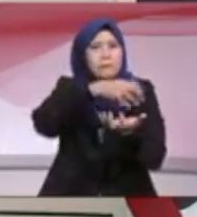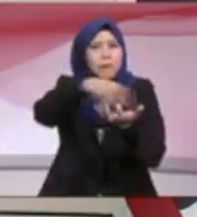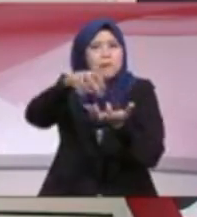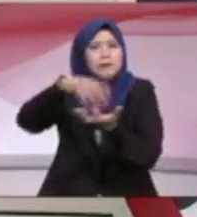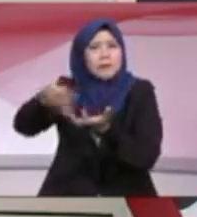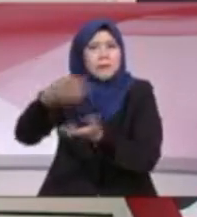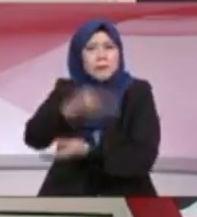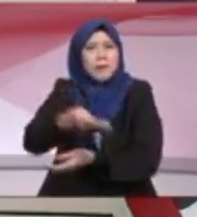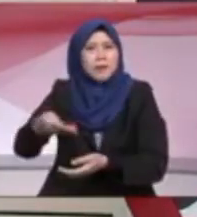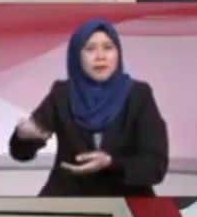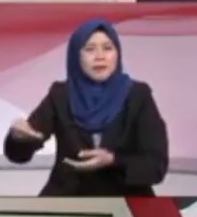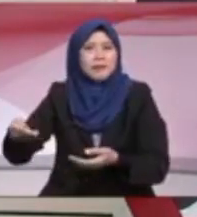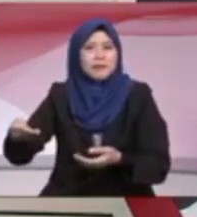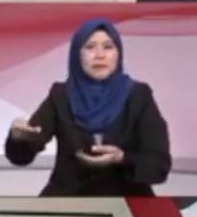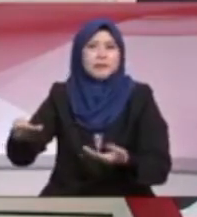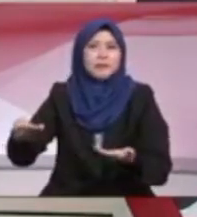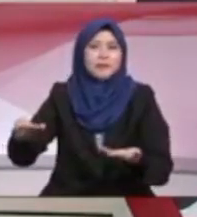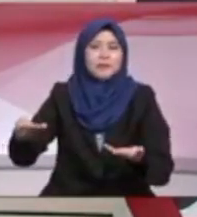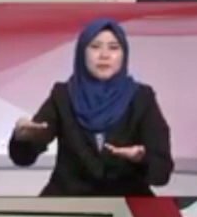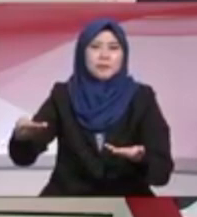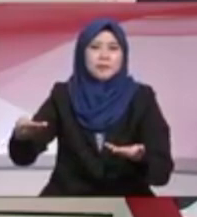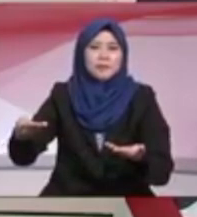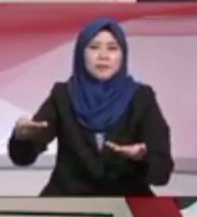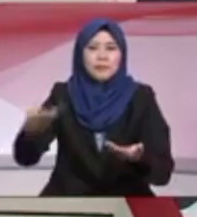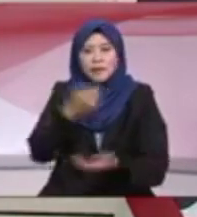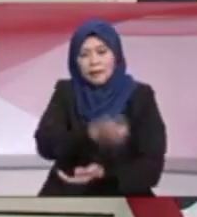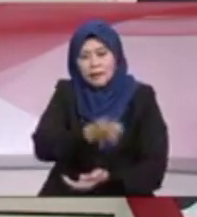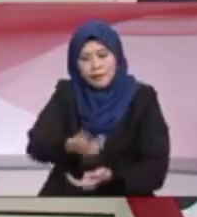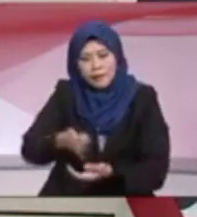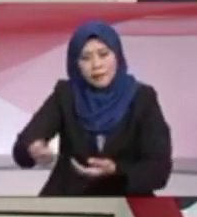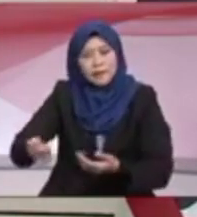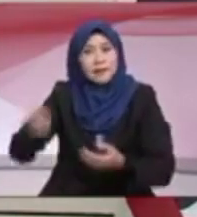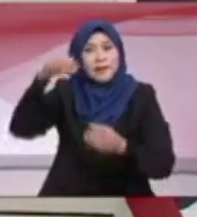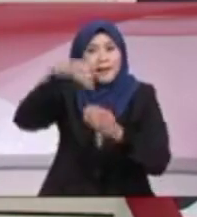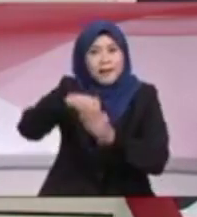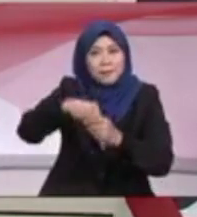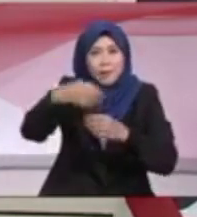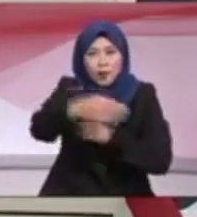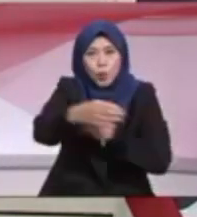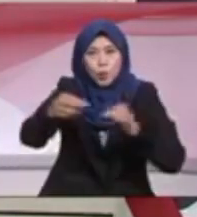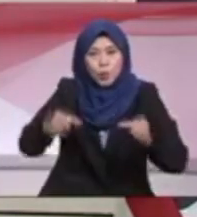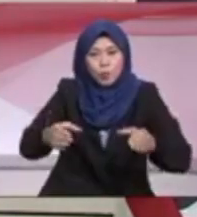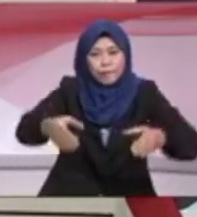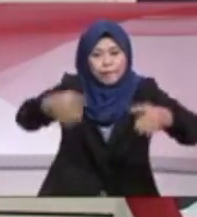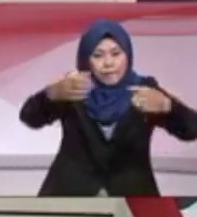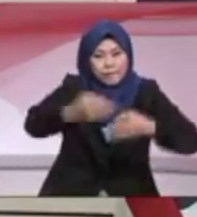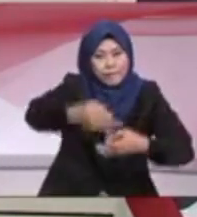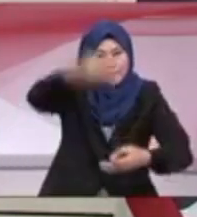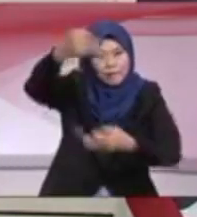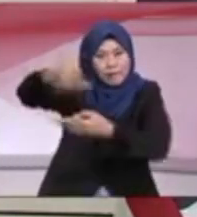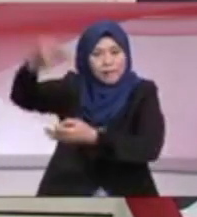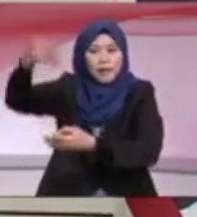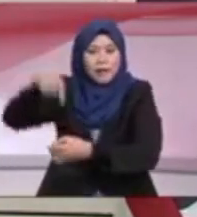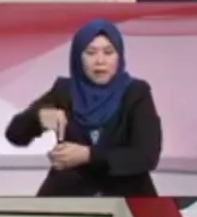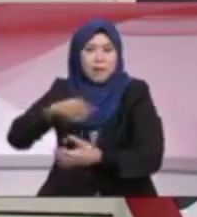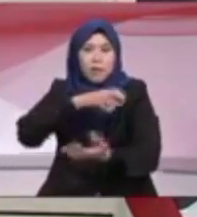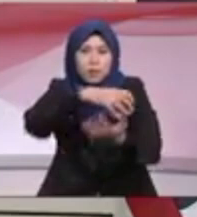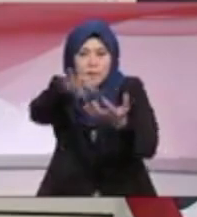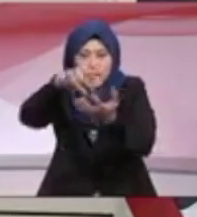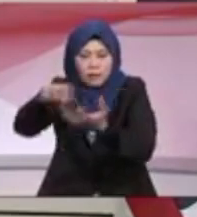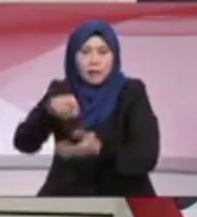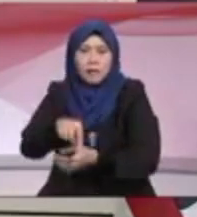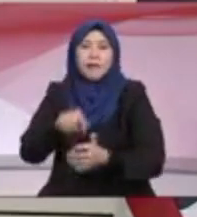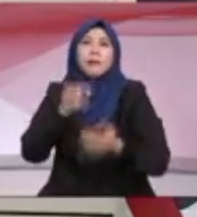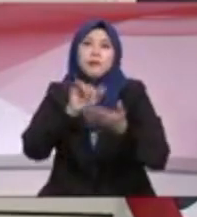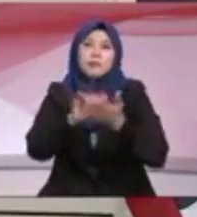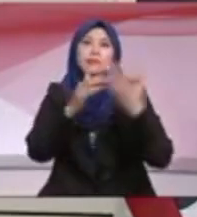memecahkan apa nama segala peralatan yang ada di dalam kondo itu adalah kuasa di bawah pengurusan.